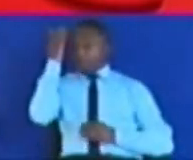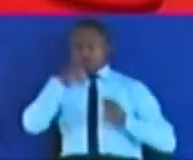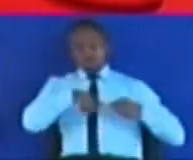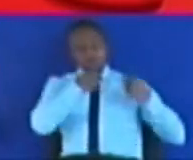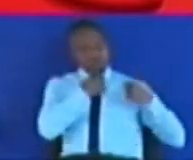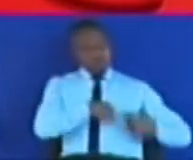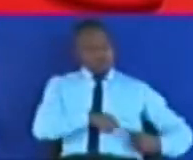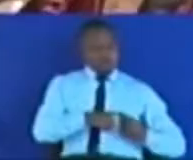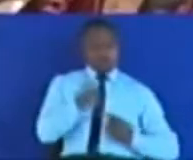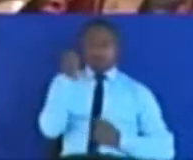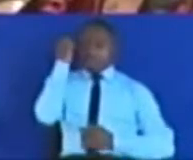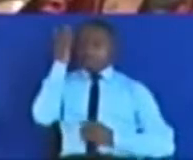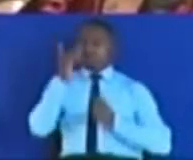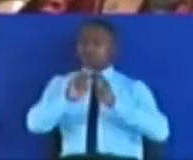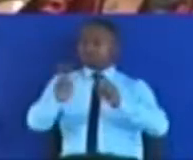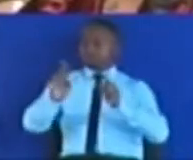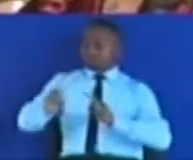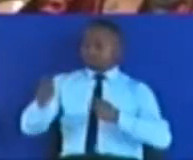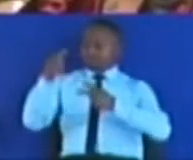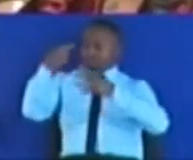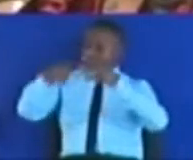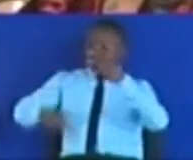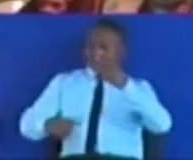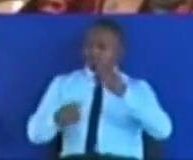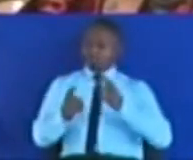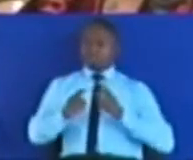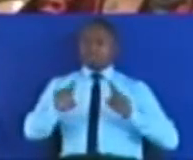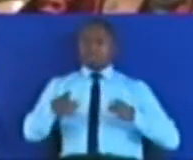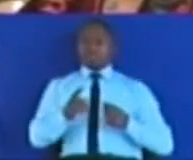moyo na magonjwa mengine. Lakini